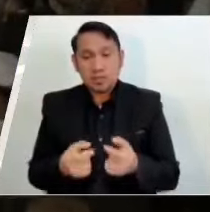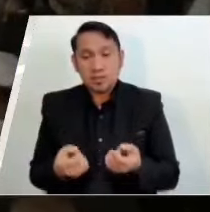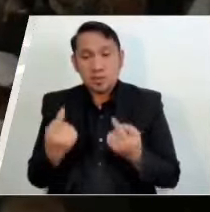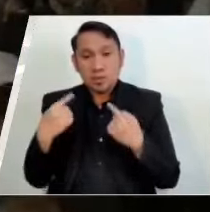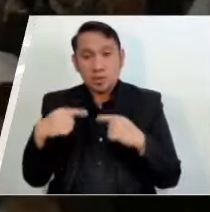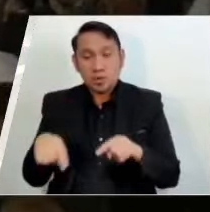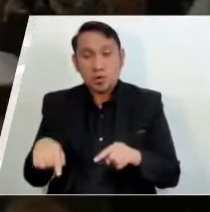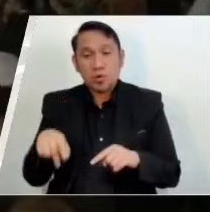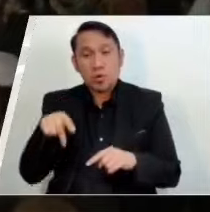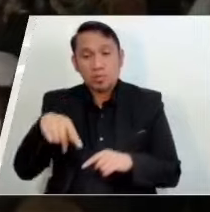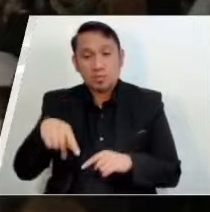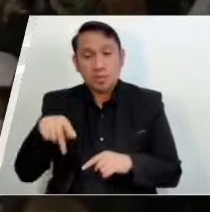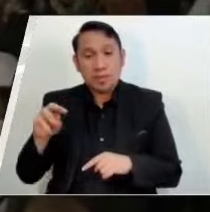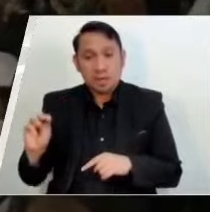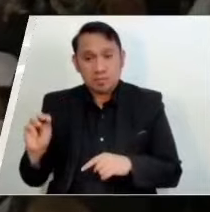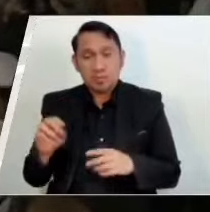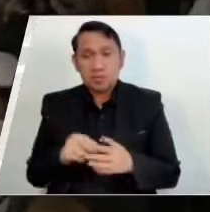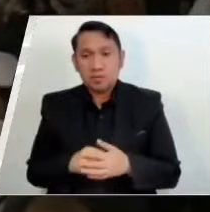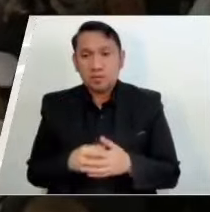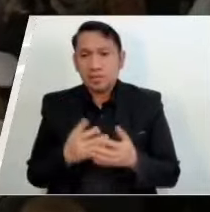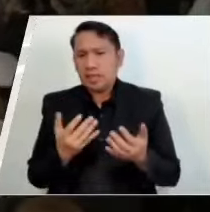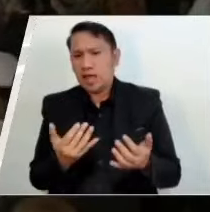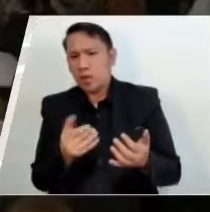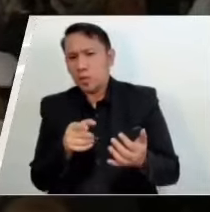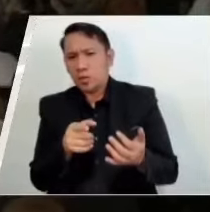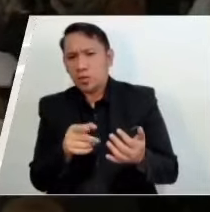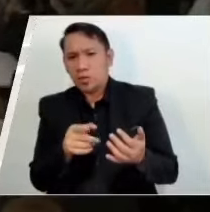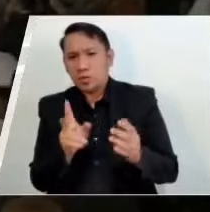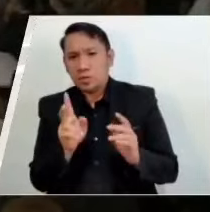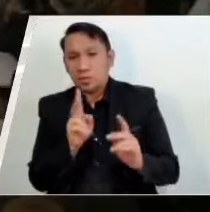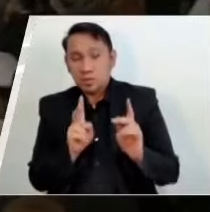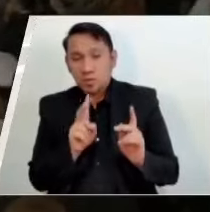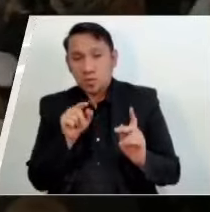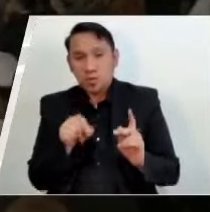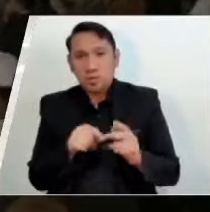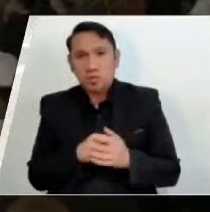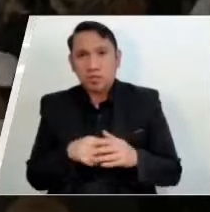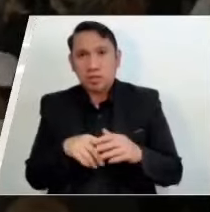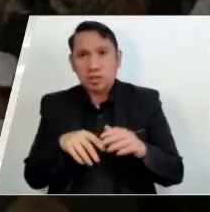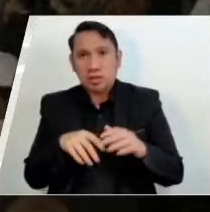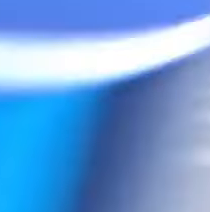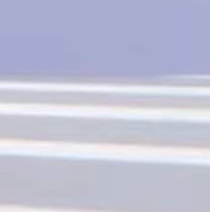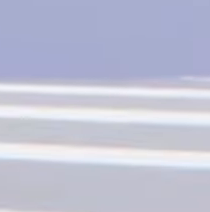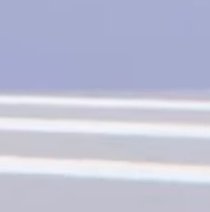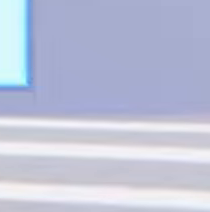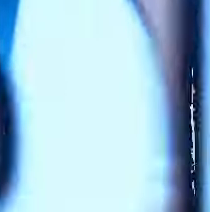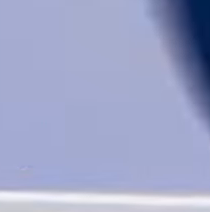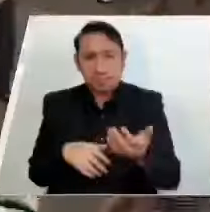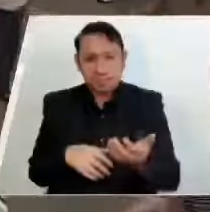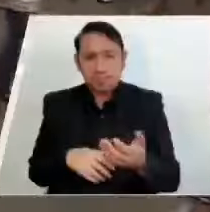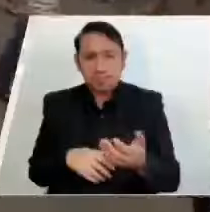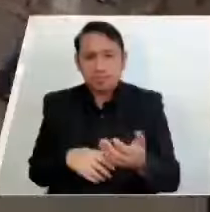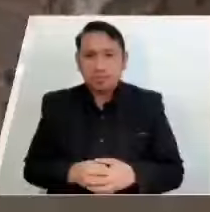At kasabay ng buhos ng mga deboto, ang bigla ring pag-ulan. Saksi, si Dano Tingkungko.